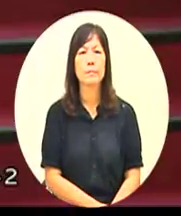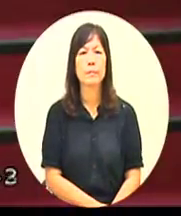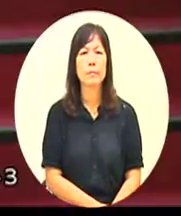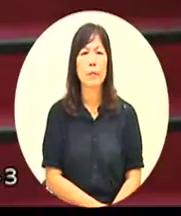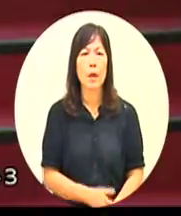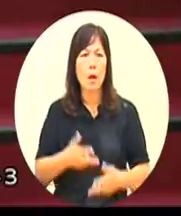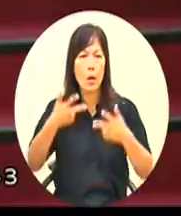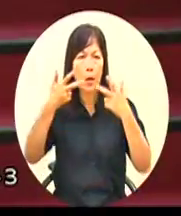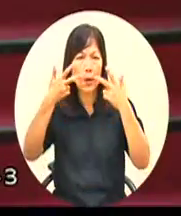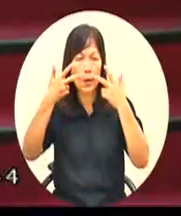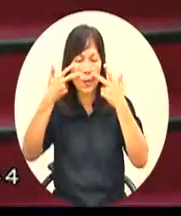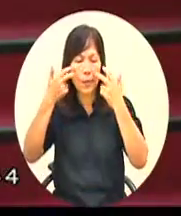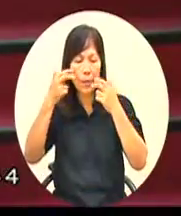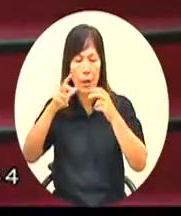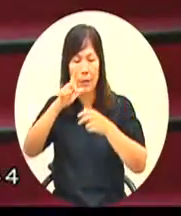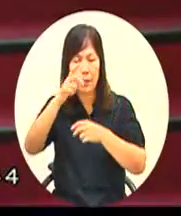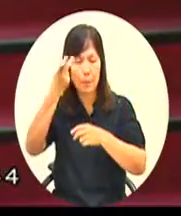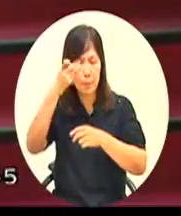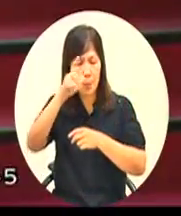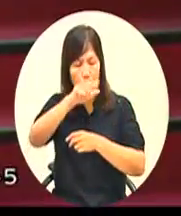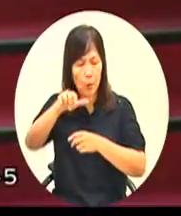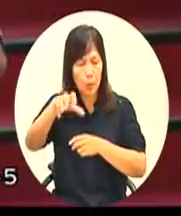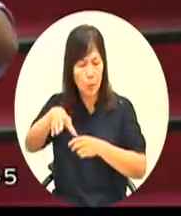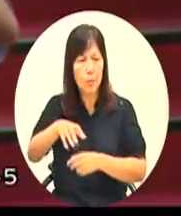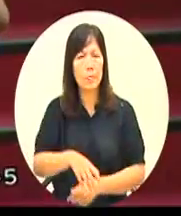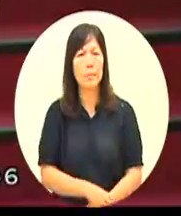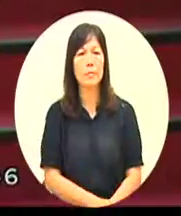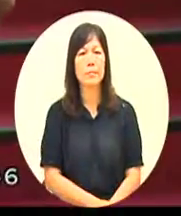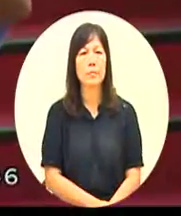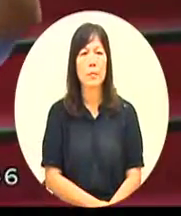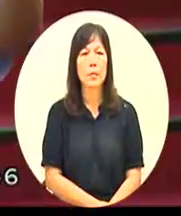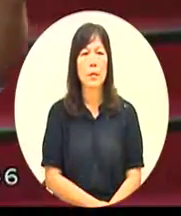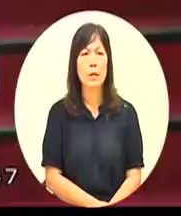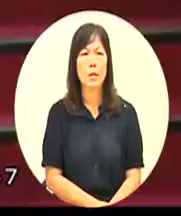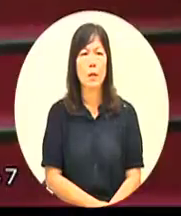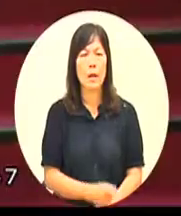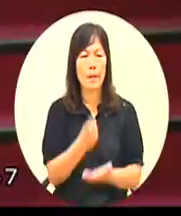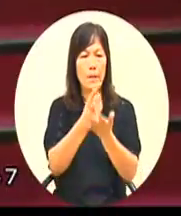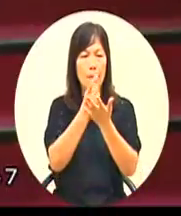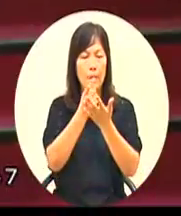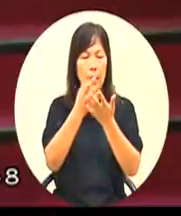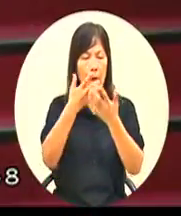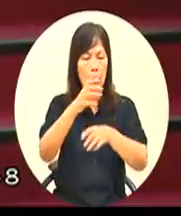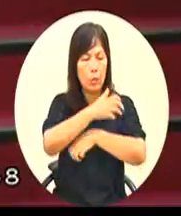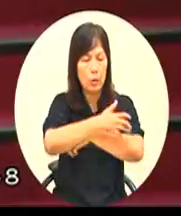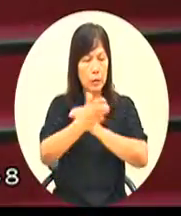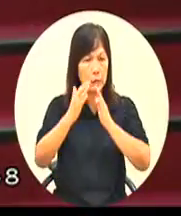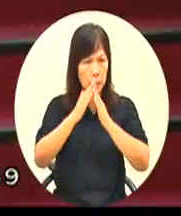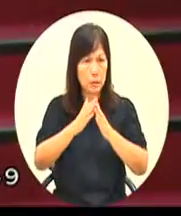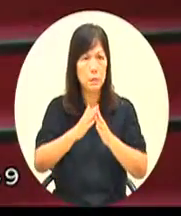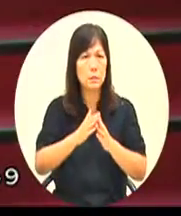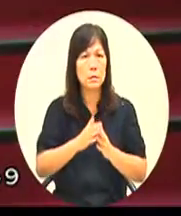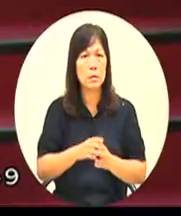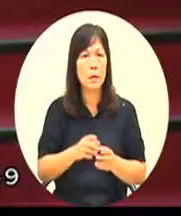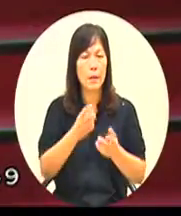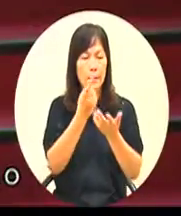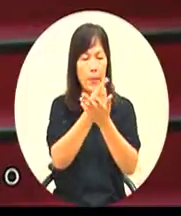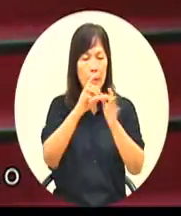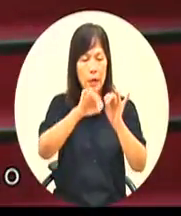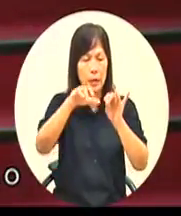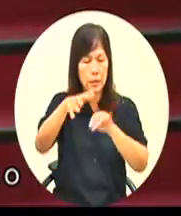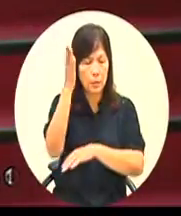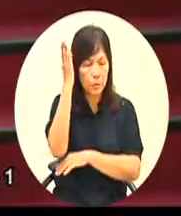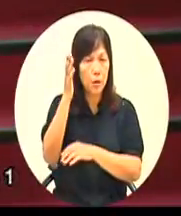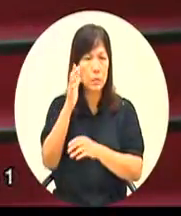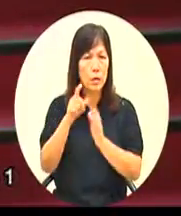原住民族的博物馆。那么因为很多各县市的地方政府都